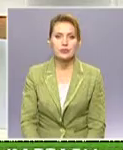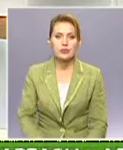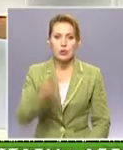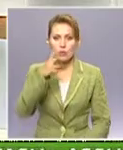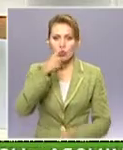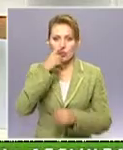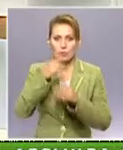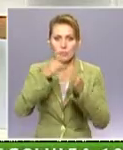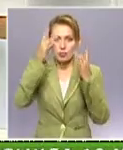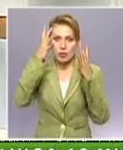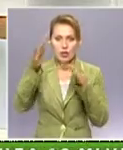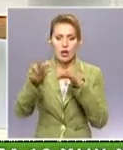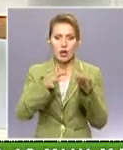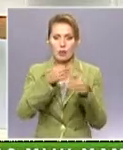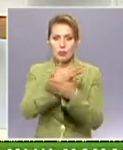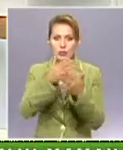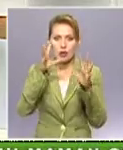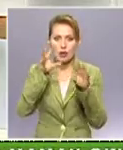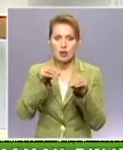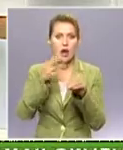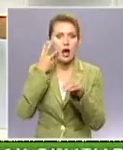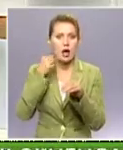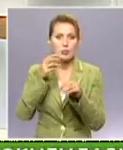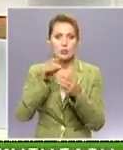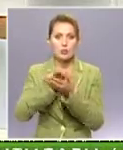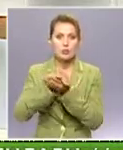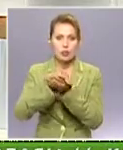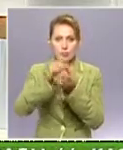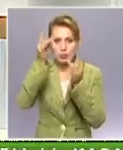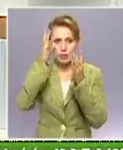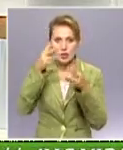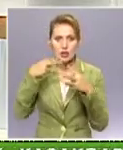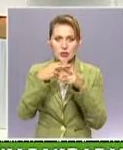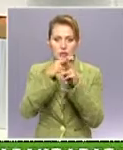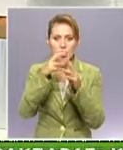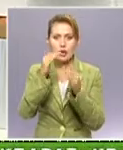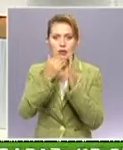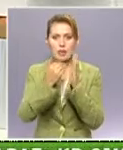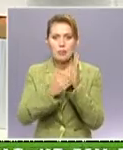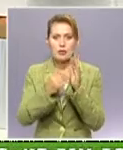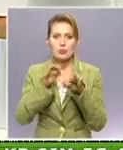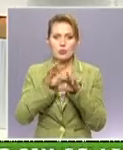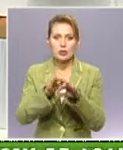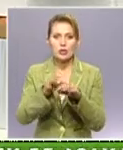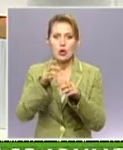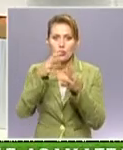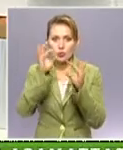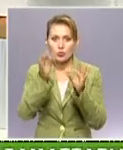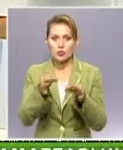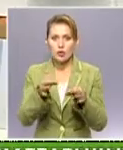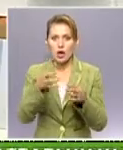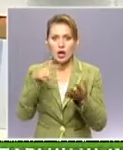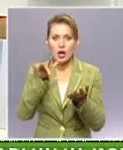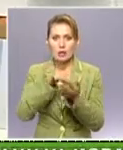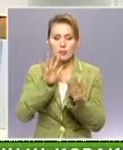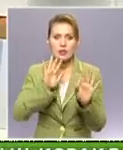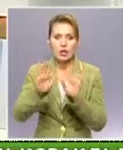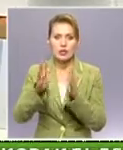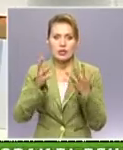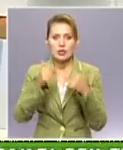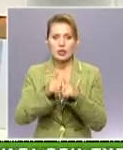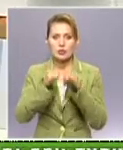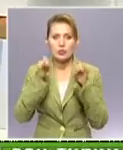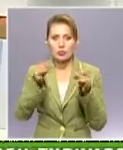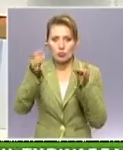30-ға жуық мәдени шара, мұның бәрі Алматы достықтың мәдени астанасы бағдарламасы аясында өтеді. Ал күз айында қаламызда театр саны